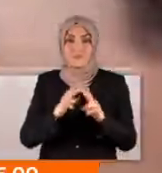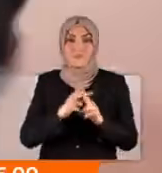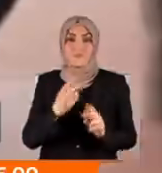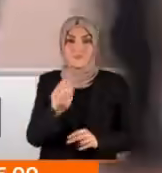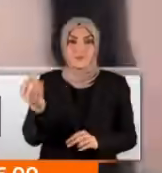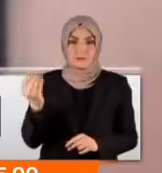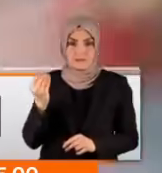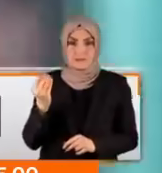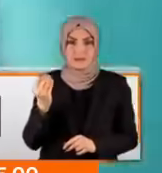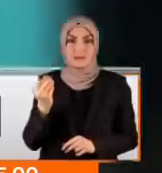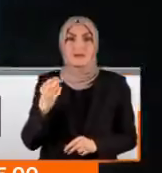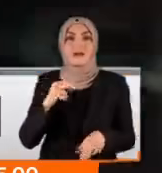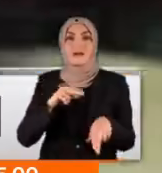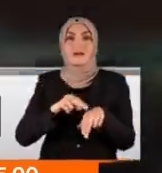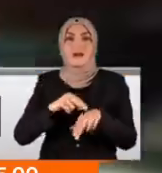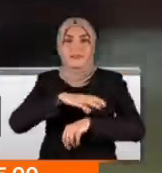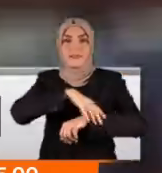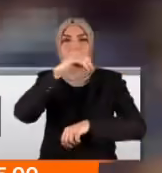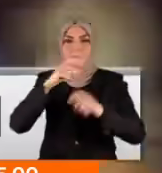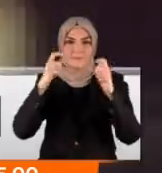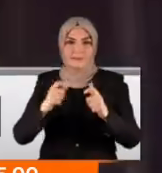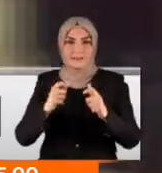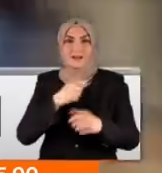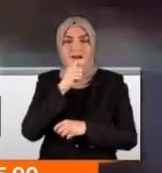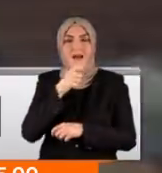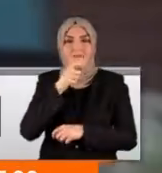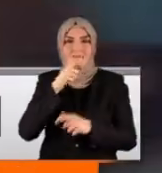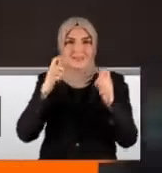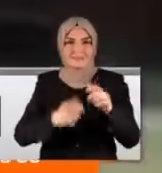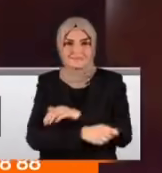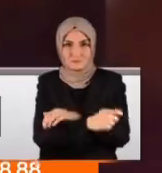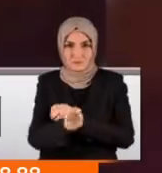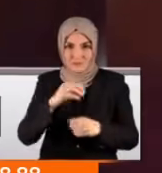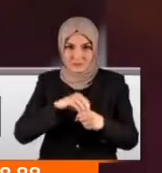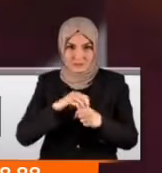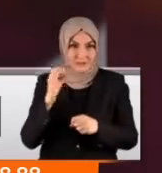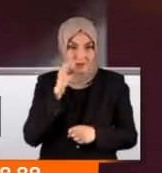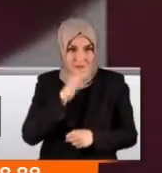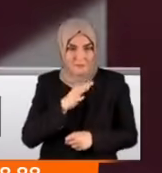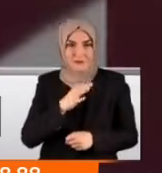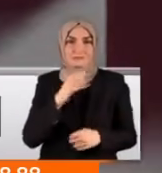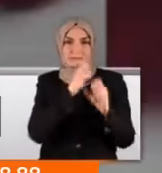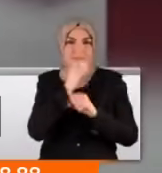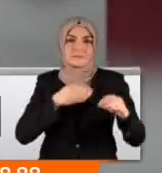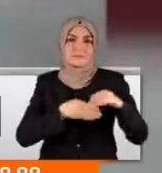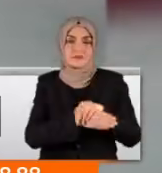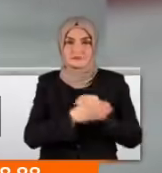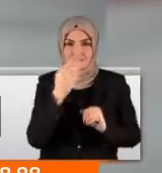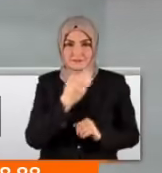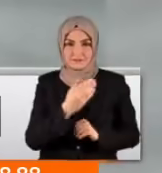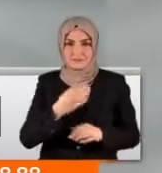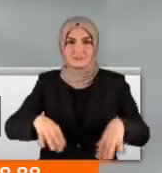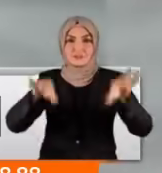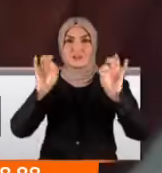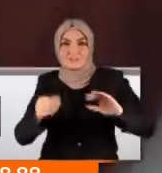kartepe'deki bir kahvehaneye baskın düzenledi kumar oynatılan kahvehanede 18 kişi vardır çarşafın altında gizlenmeye çalışan birini